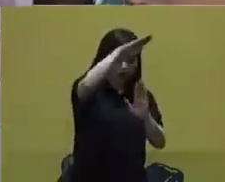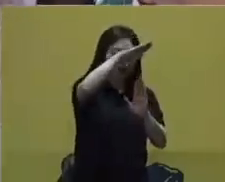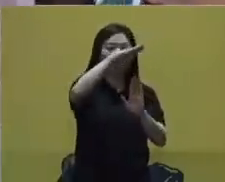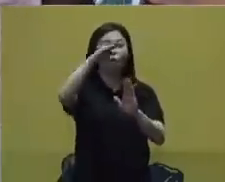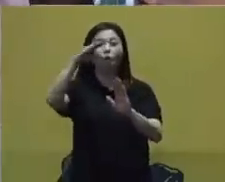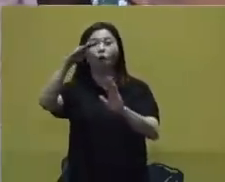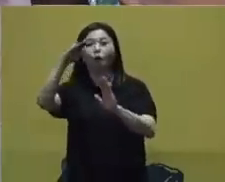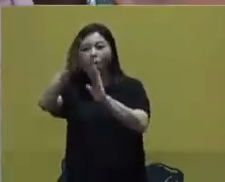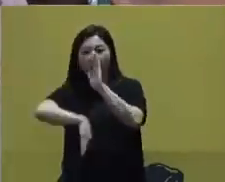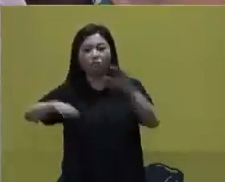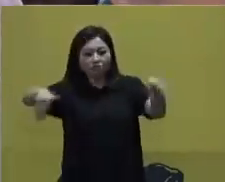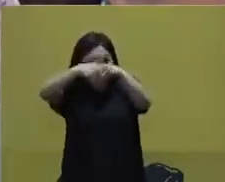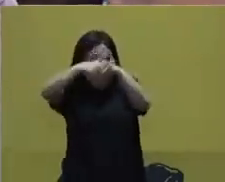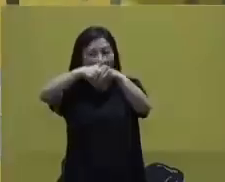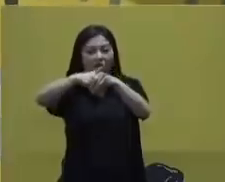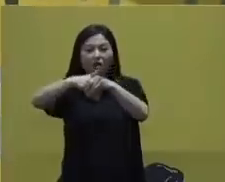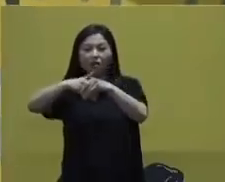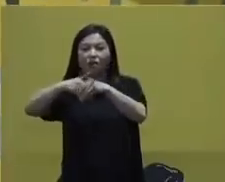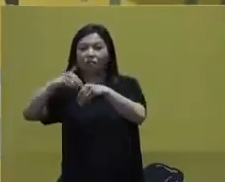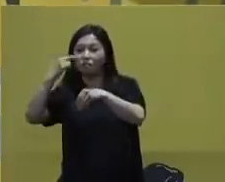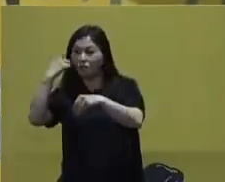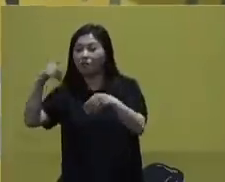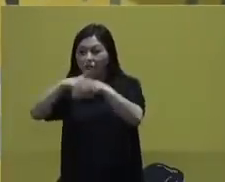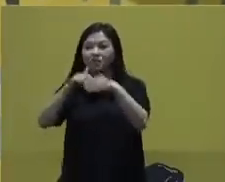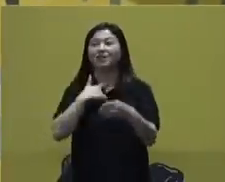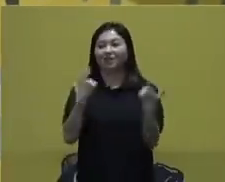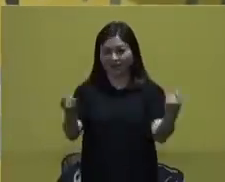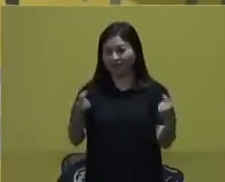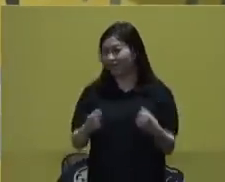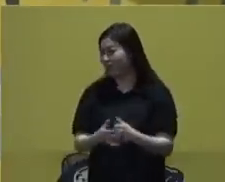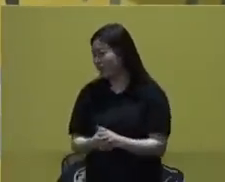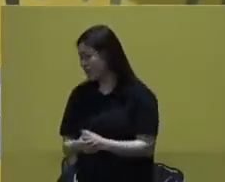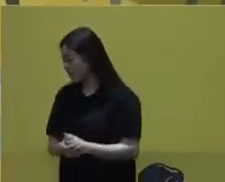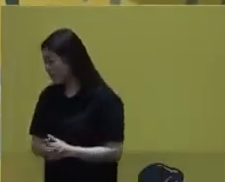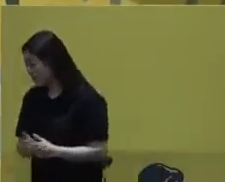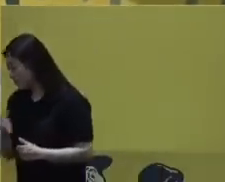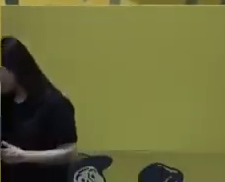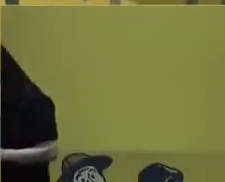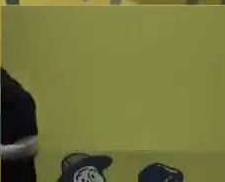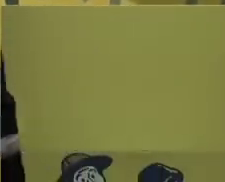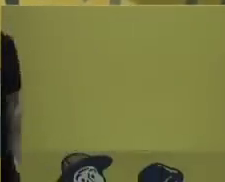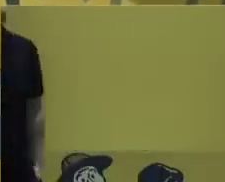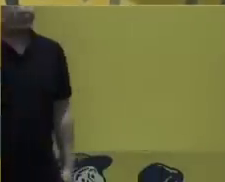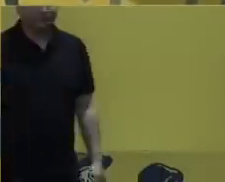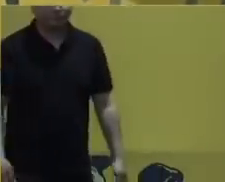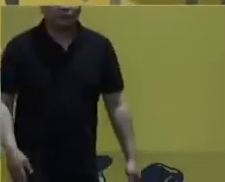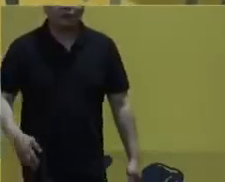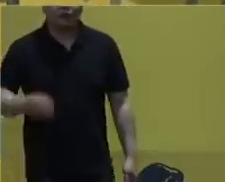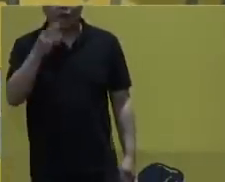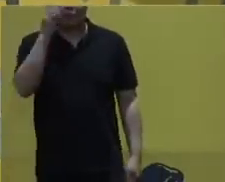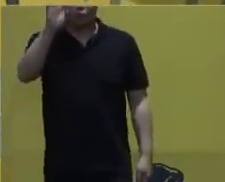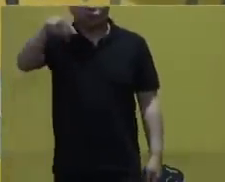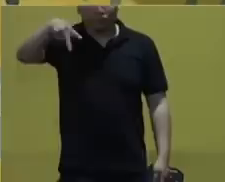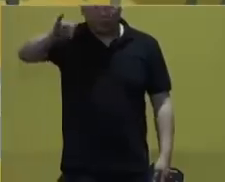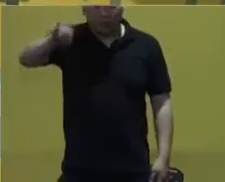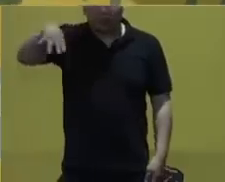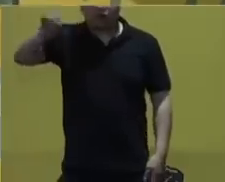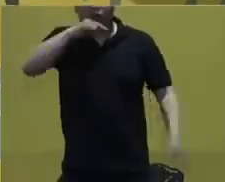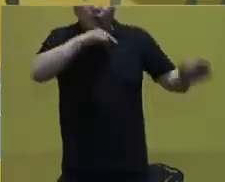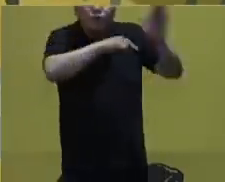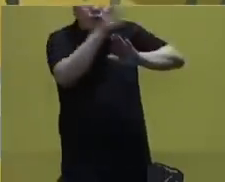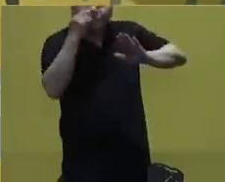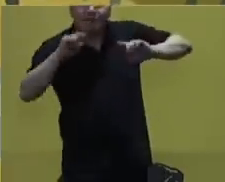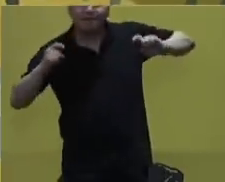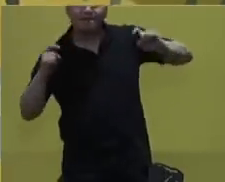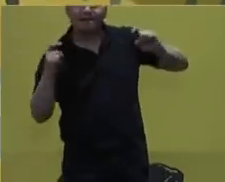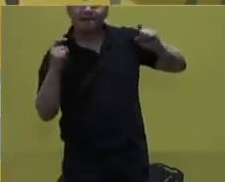부시 대통령이요. 그게 뭐 북한하고 굉장히 대결 정책을 초기에는 추진했는데 지금 이종석 장관님 말씀하신